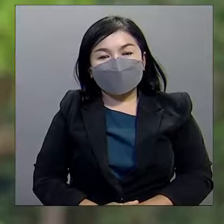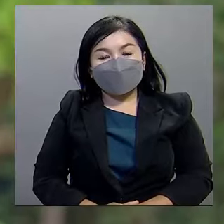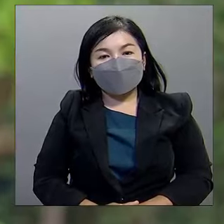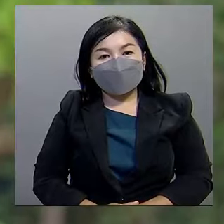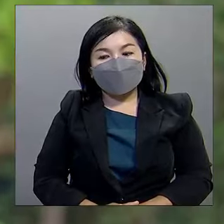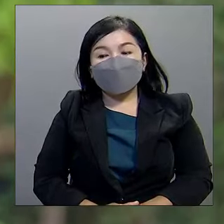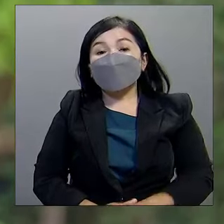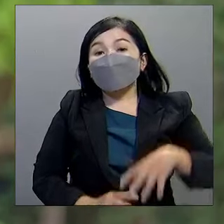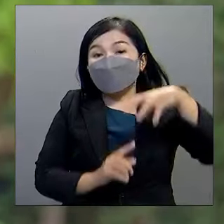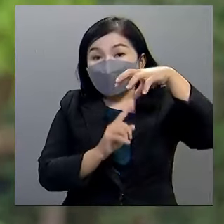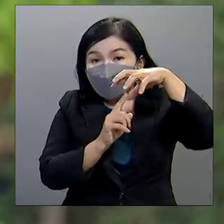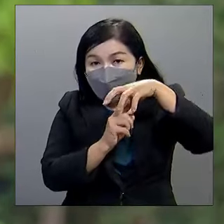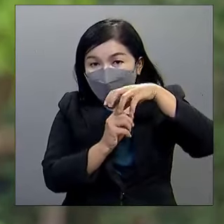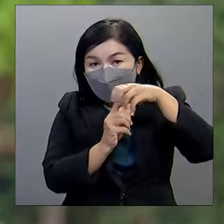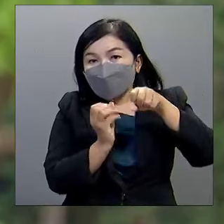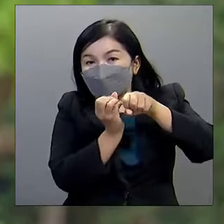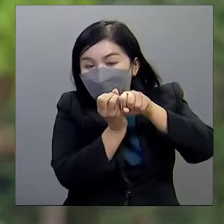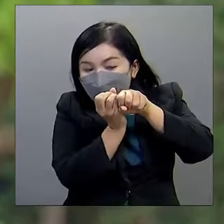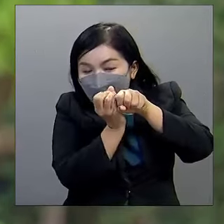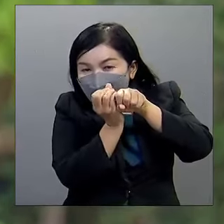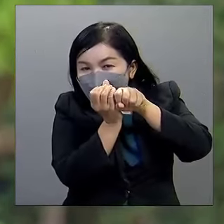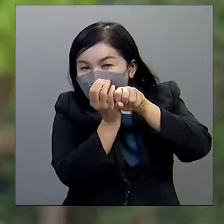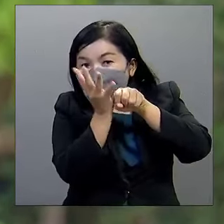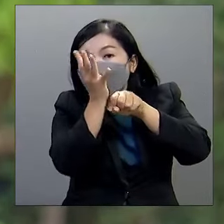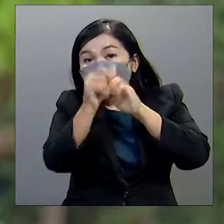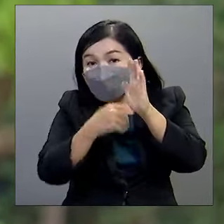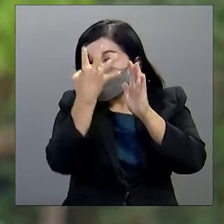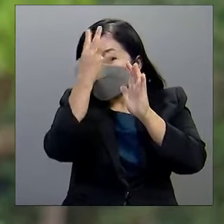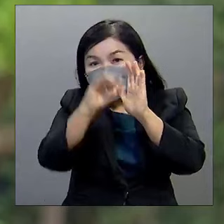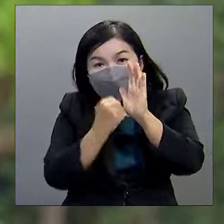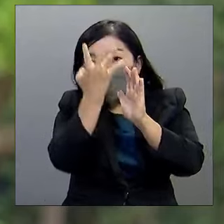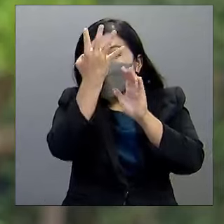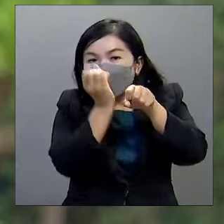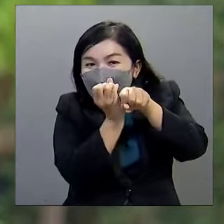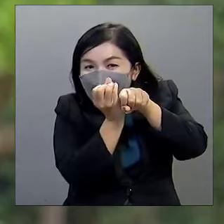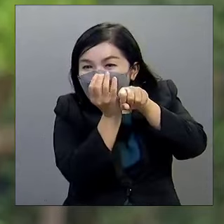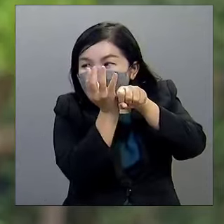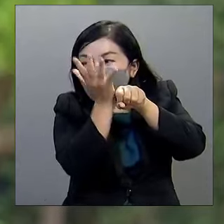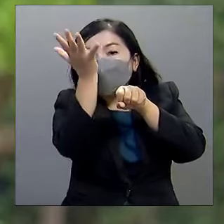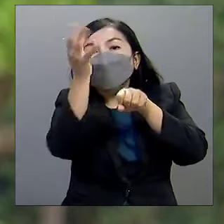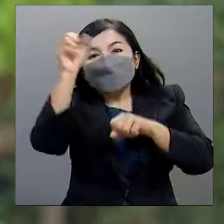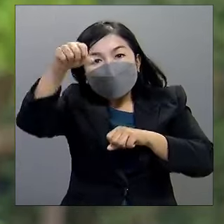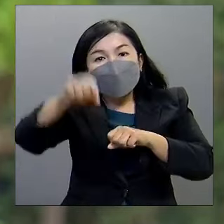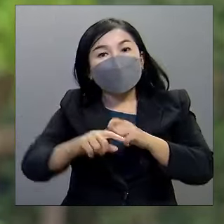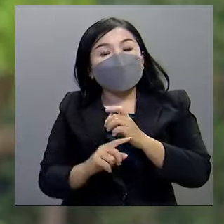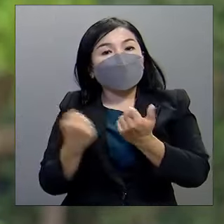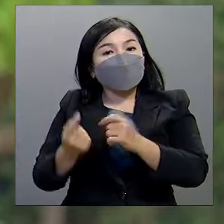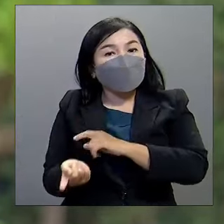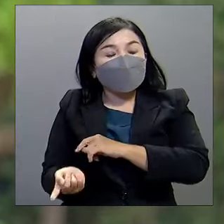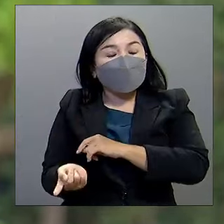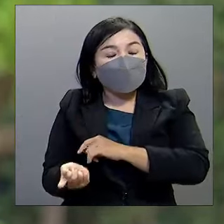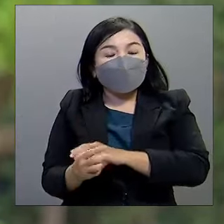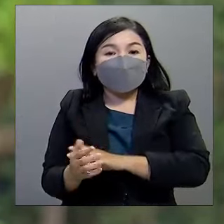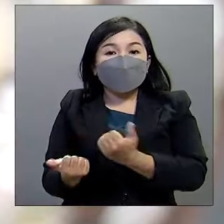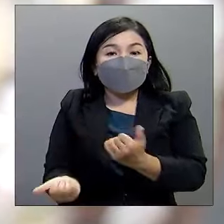เห็ดเจริญเติบโตทุกๆ4ชั่วโมงนะครับและที่สำคัญคือเมื่อโตทุกๆ4ชั่วโมงเนี่ยแน่นอนเราจะมีรายได้ตั้งแต่รายวันรายอาทิตย์ร